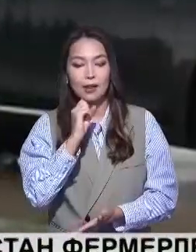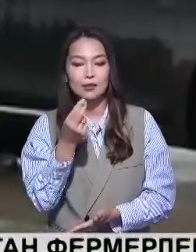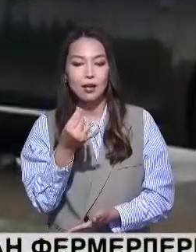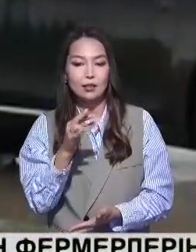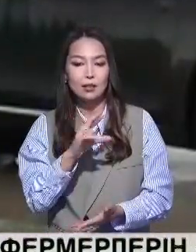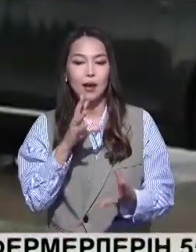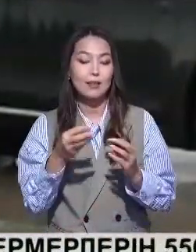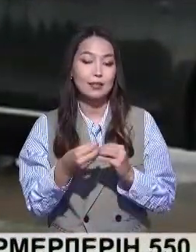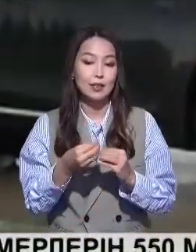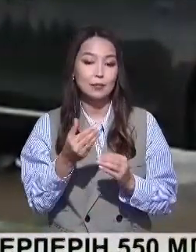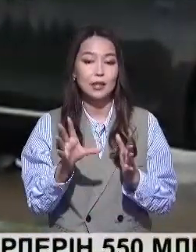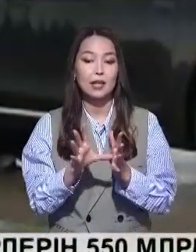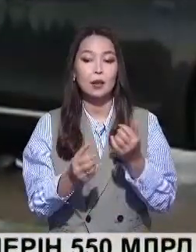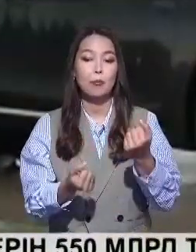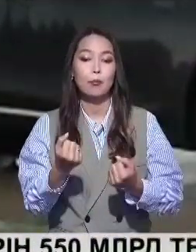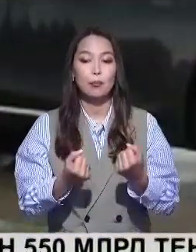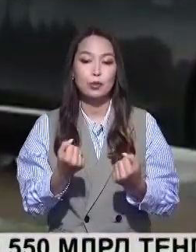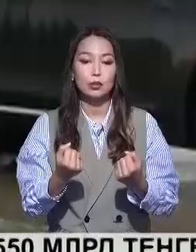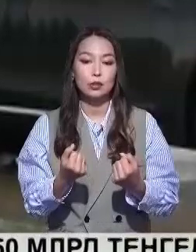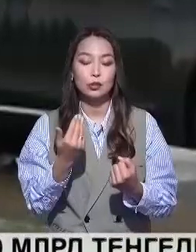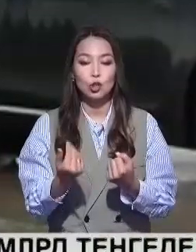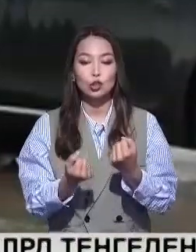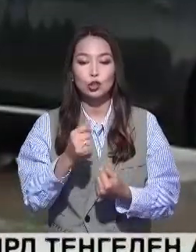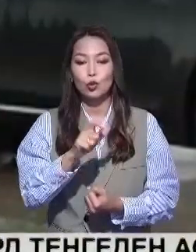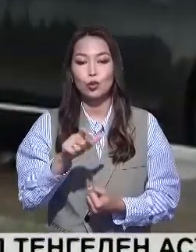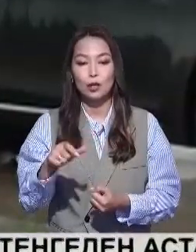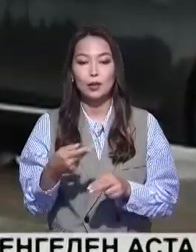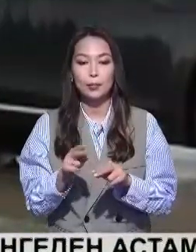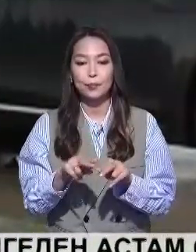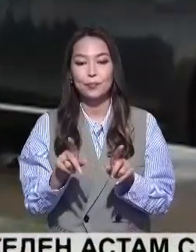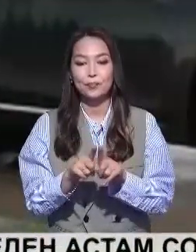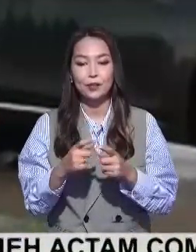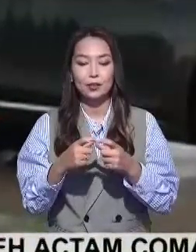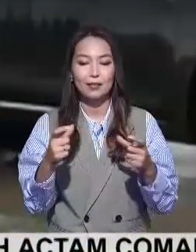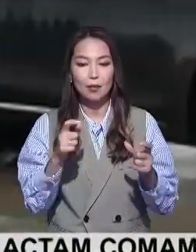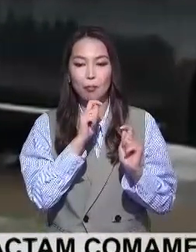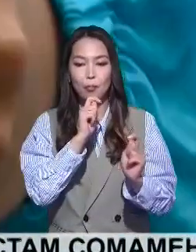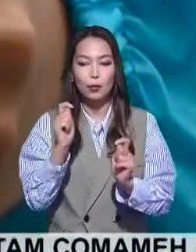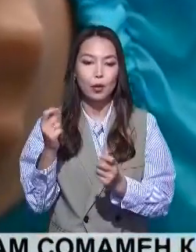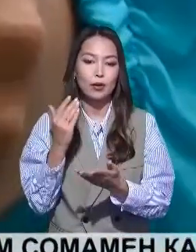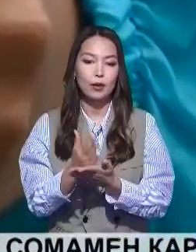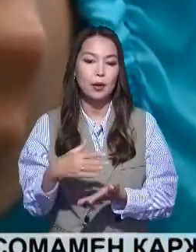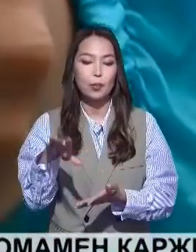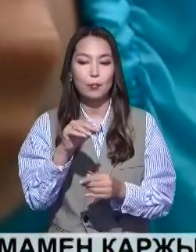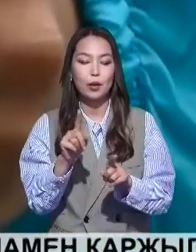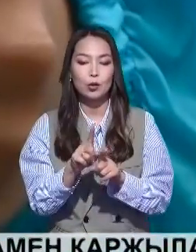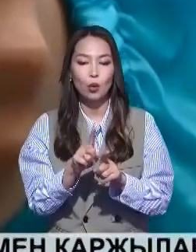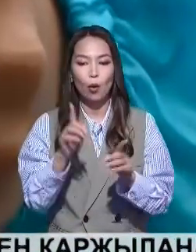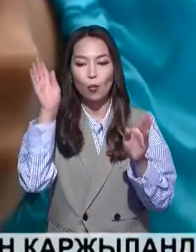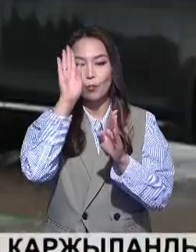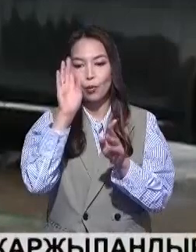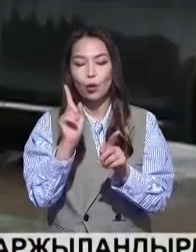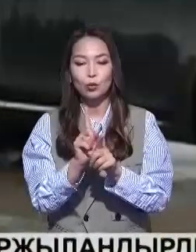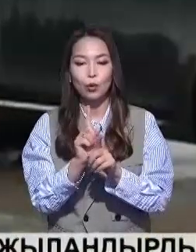аясында электромобильдердің жүргізушілеріне осы кішкентай сыйлығымыз беріп жатырмыз. Барлығы қоршаған ортаның